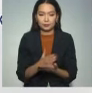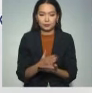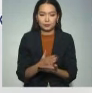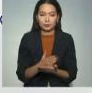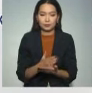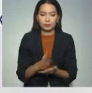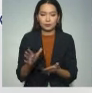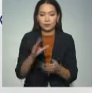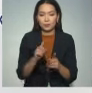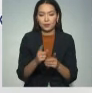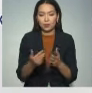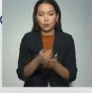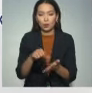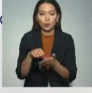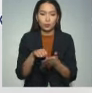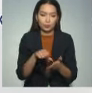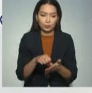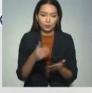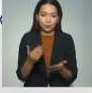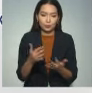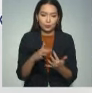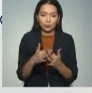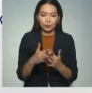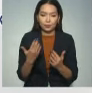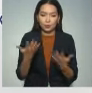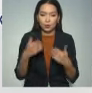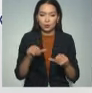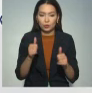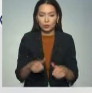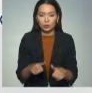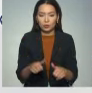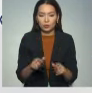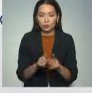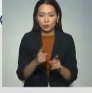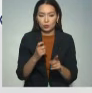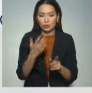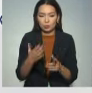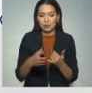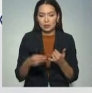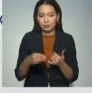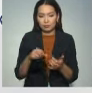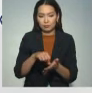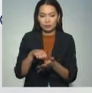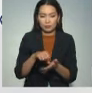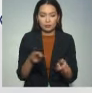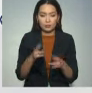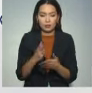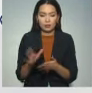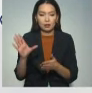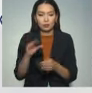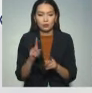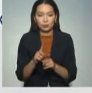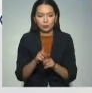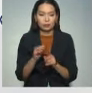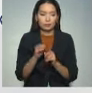строительства новых площадок, отвечающих травионам, уже оформлено 105 участков, земельных участков. Остальные 119 площадок